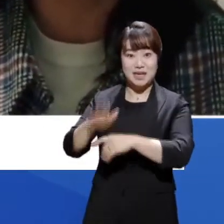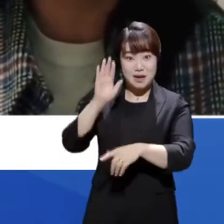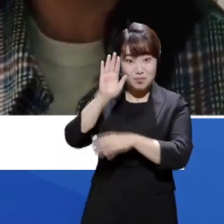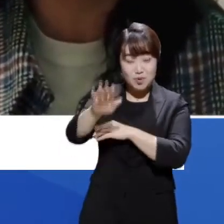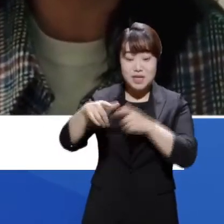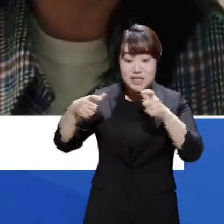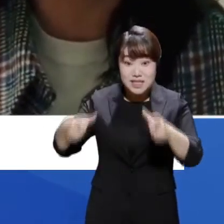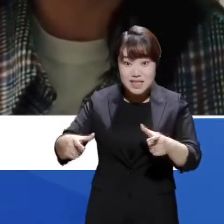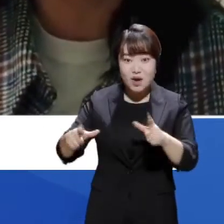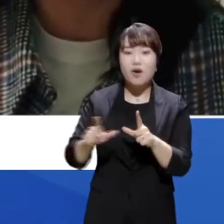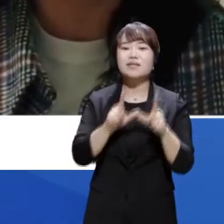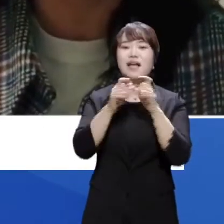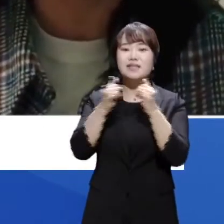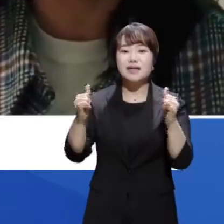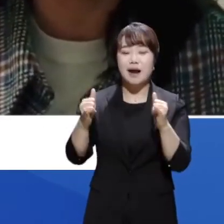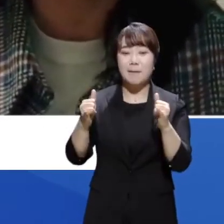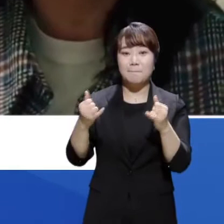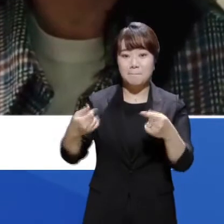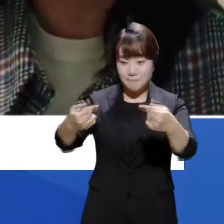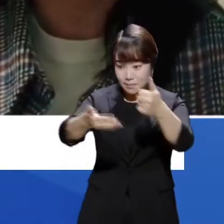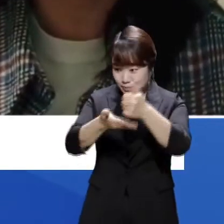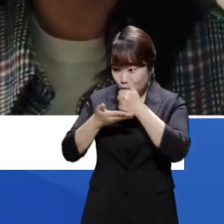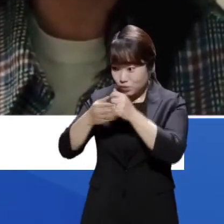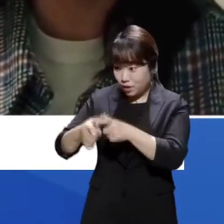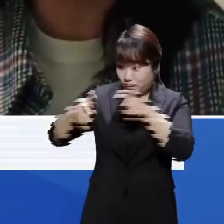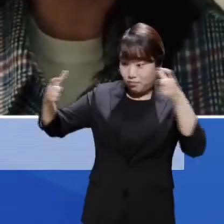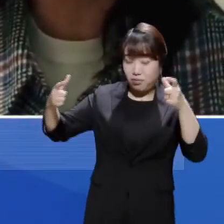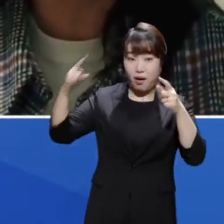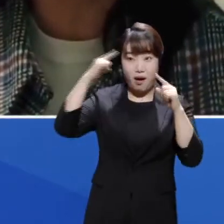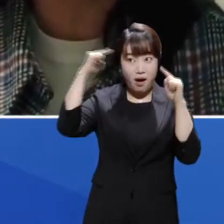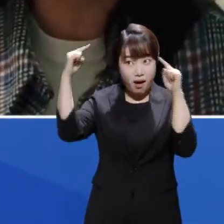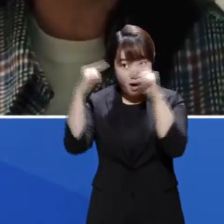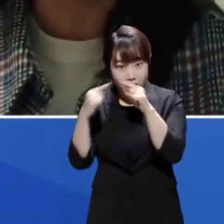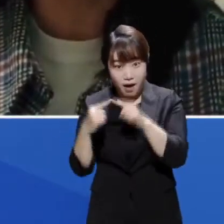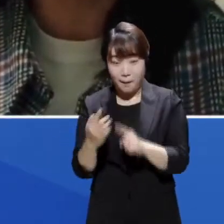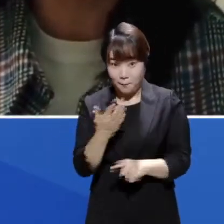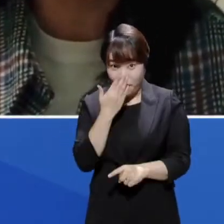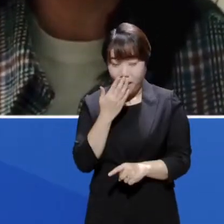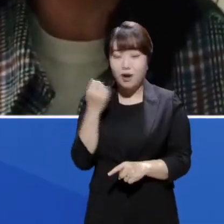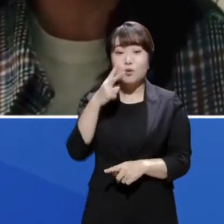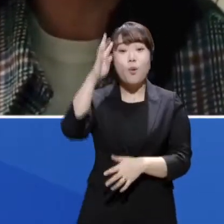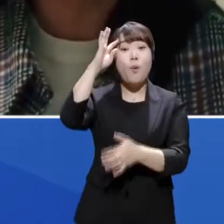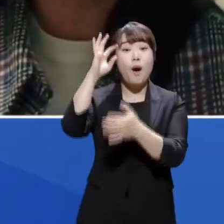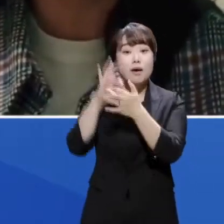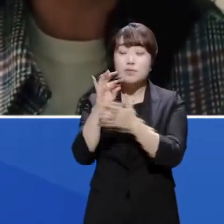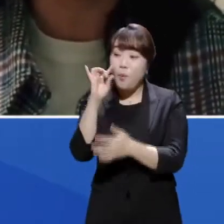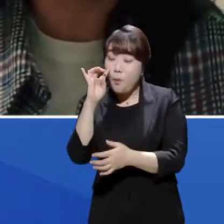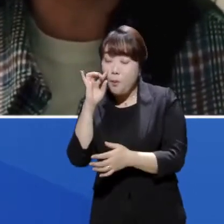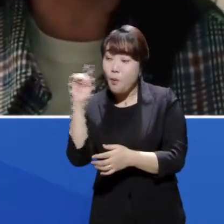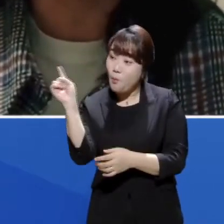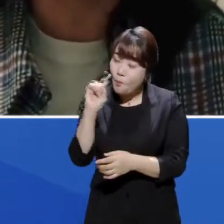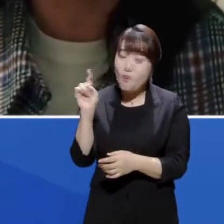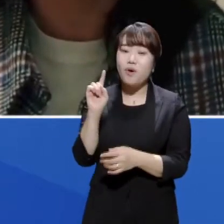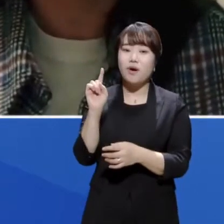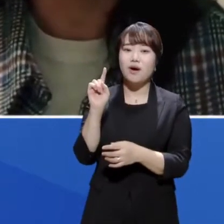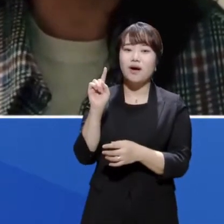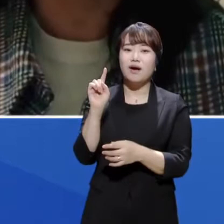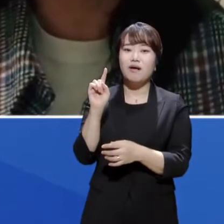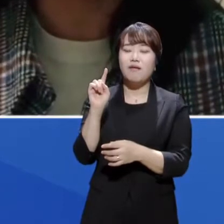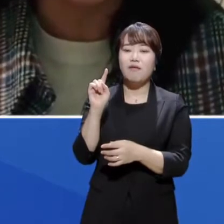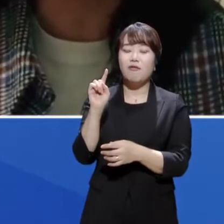지역 주민들과 함께하는 접점이 마련되고 있고요. 그리고 이제 다양한 이야기로 관심 있는 주민들과 만날 수